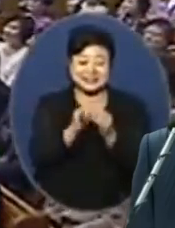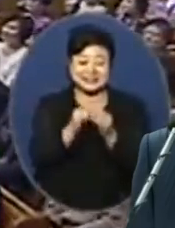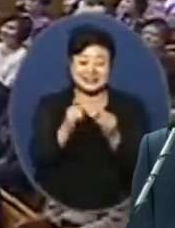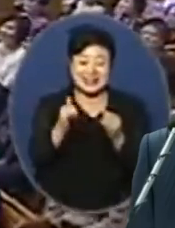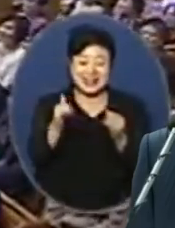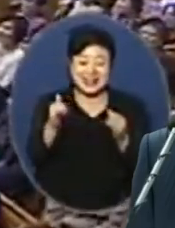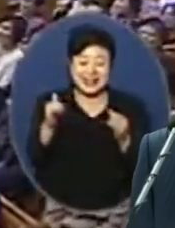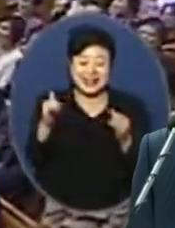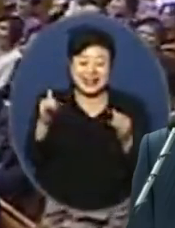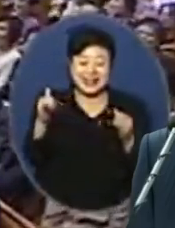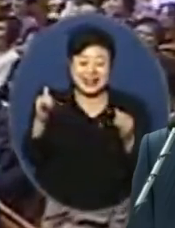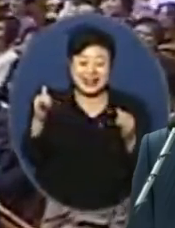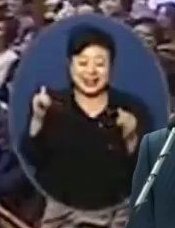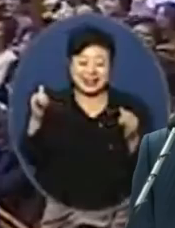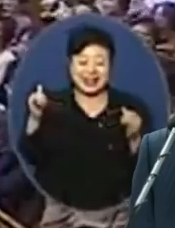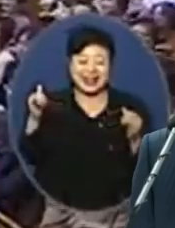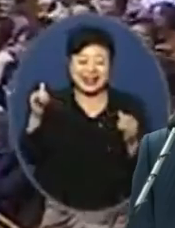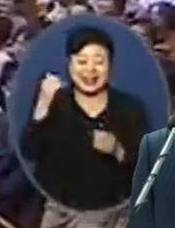사랑하는 자